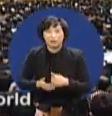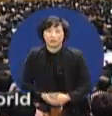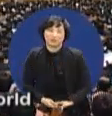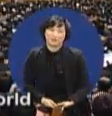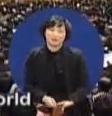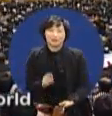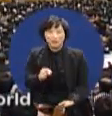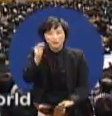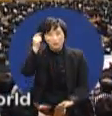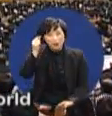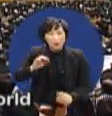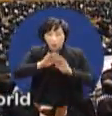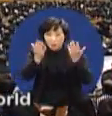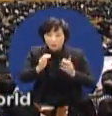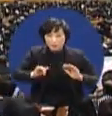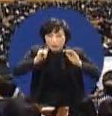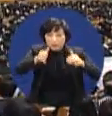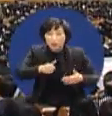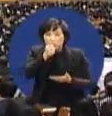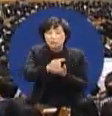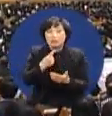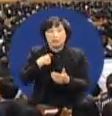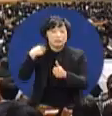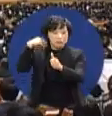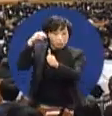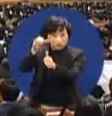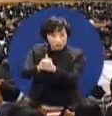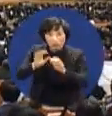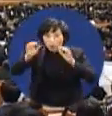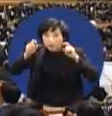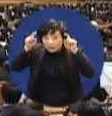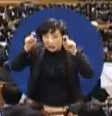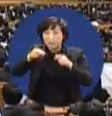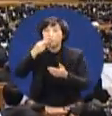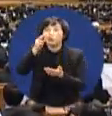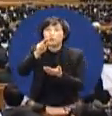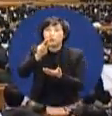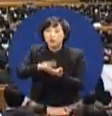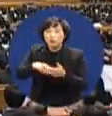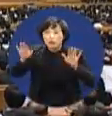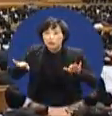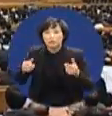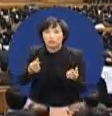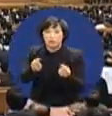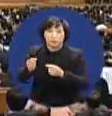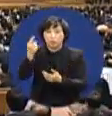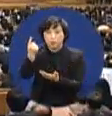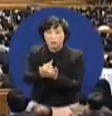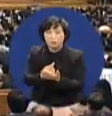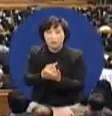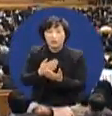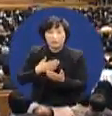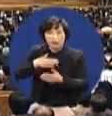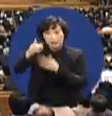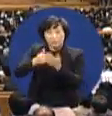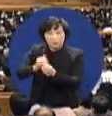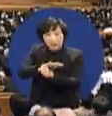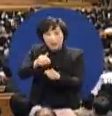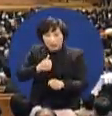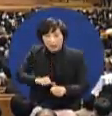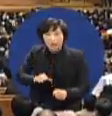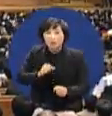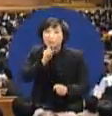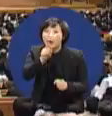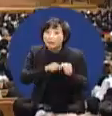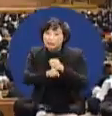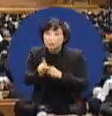세상 죄를 지은 어린 양이다. 비둘기같이 왔다. 이는 내 사랑하는 아들이다. 이 말은 인류를 죄에서 구원하기